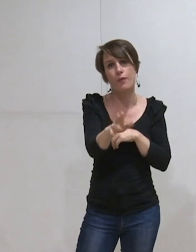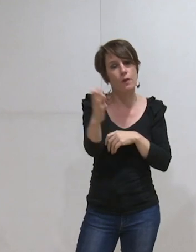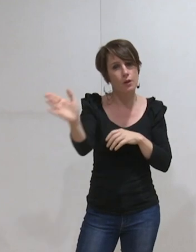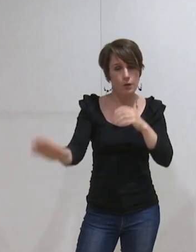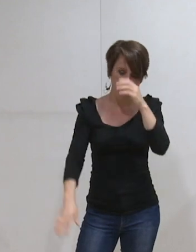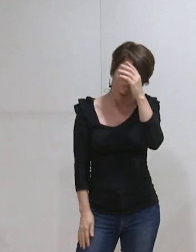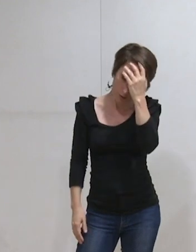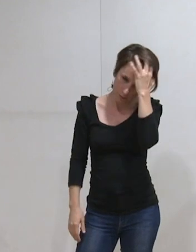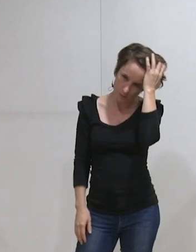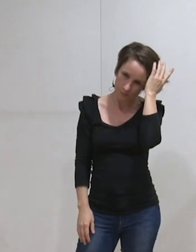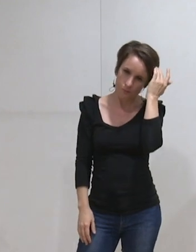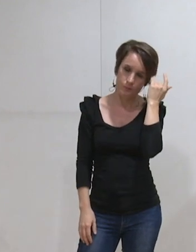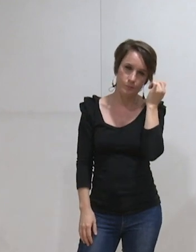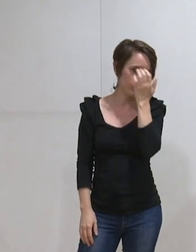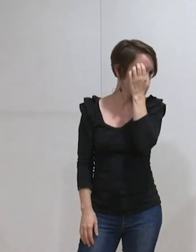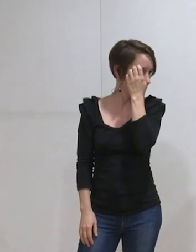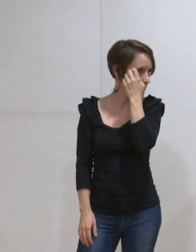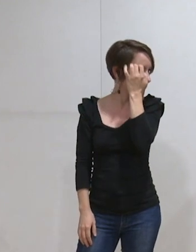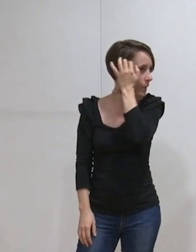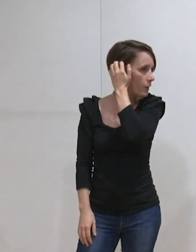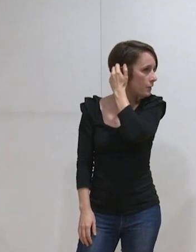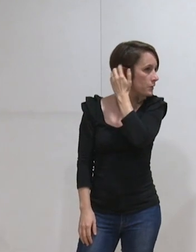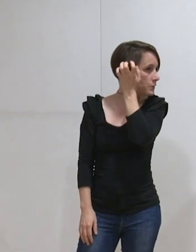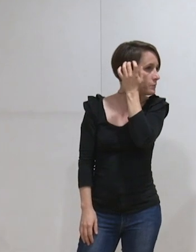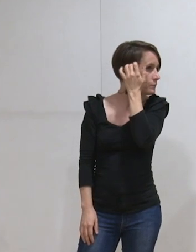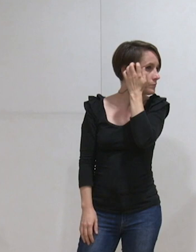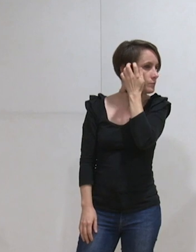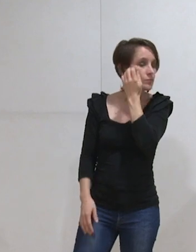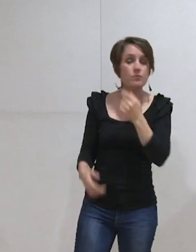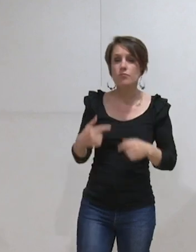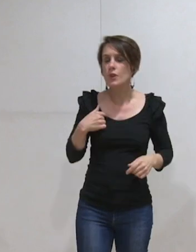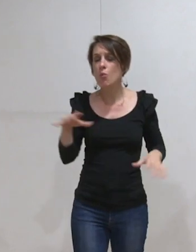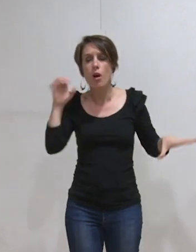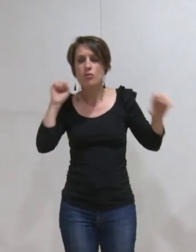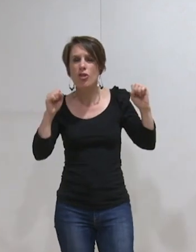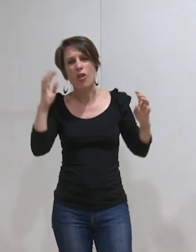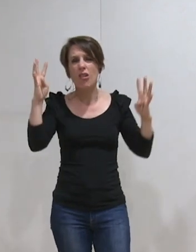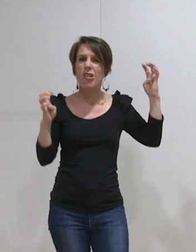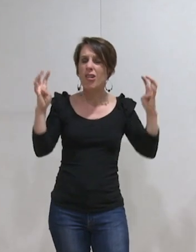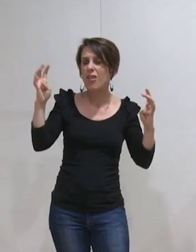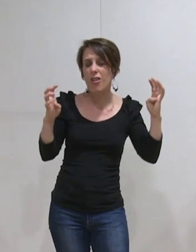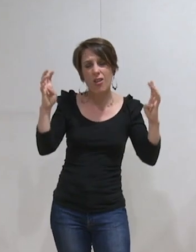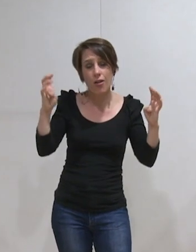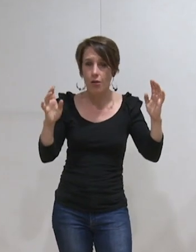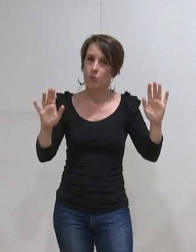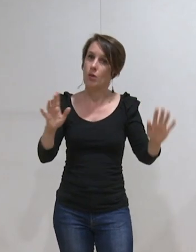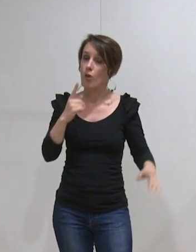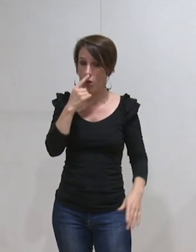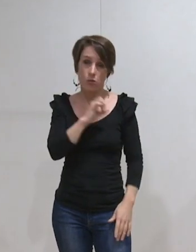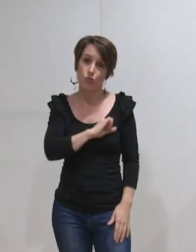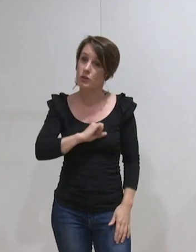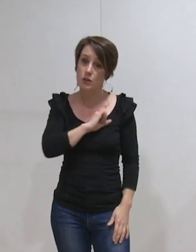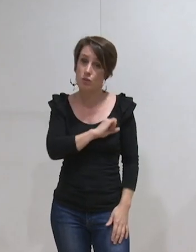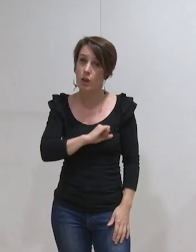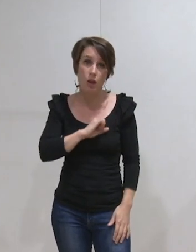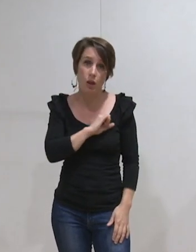suite mais j'entends des des des voix là mais je suis désolé euh on oui